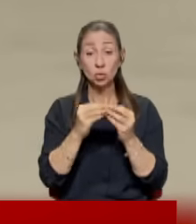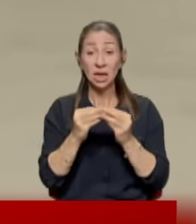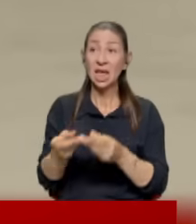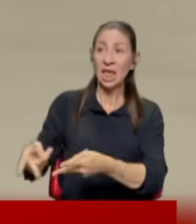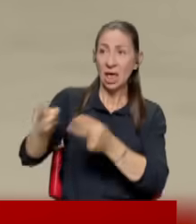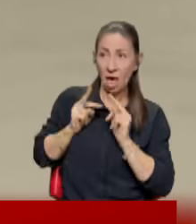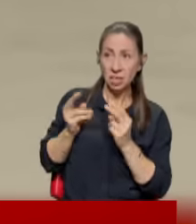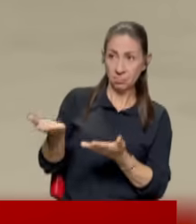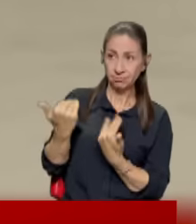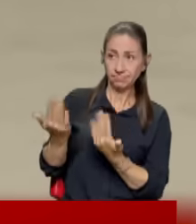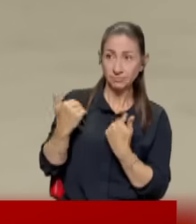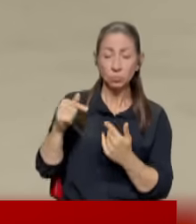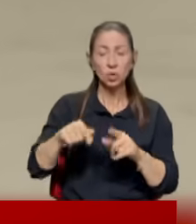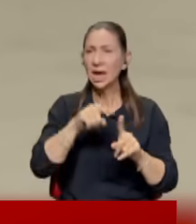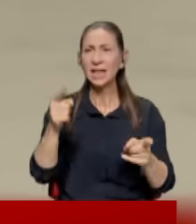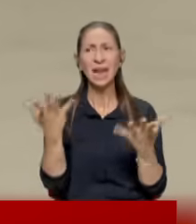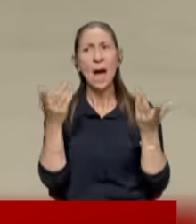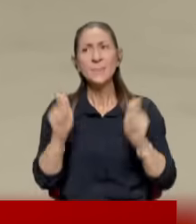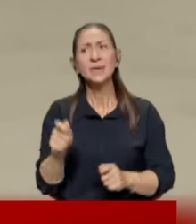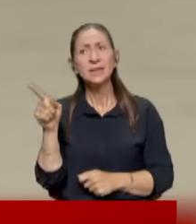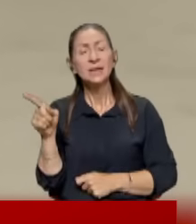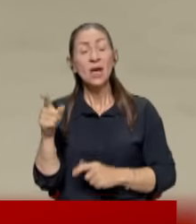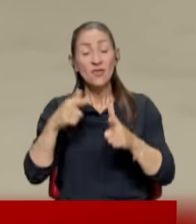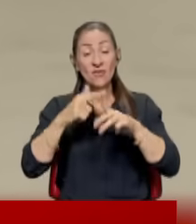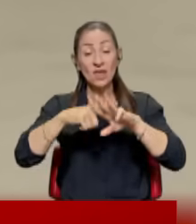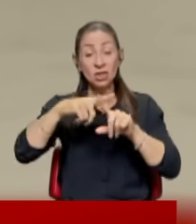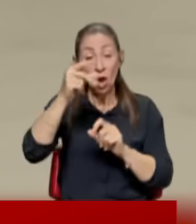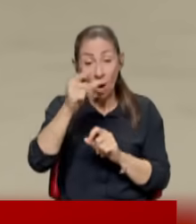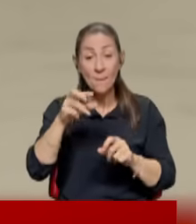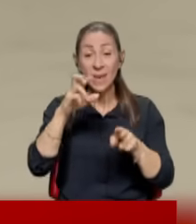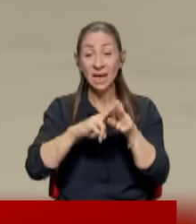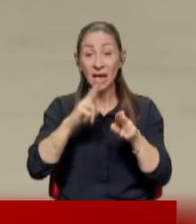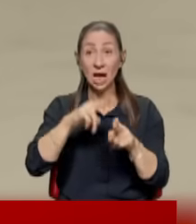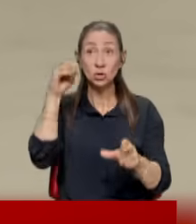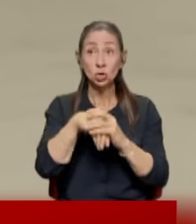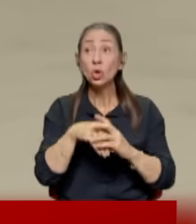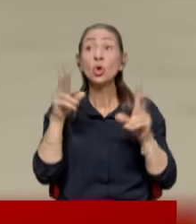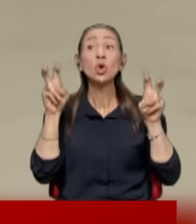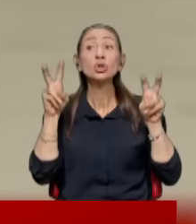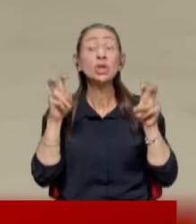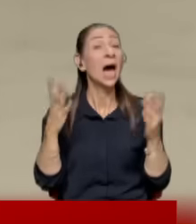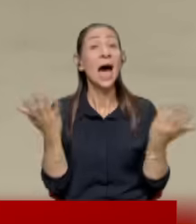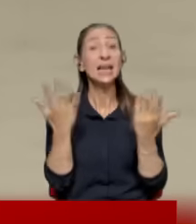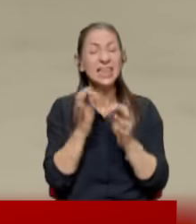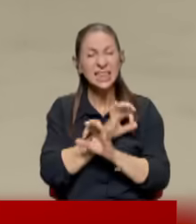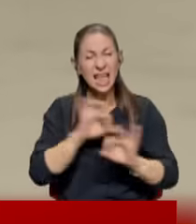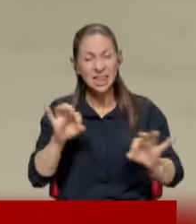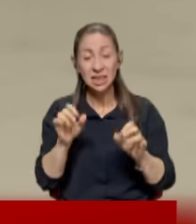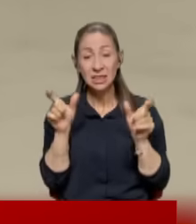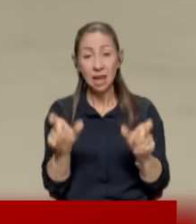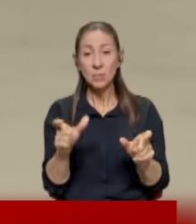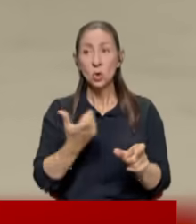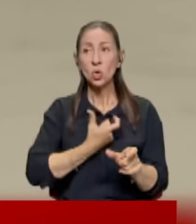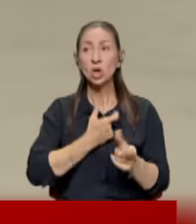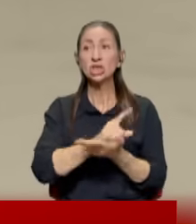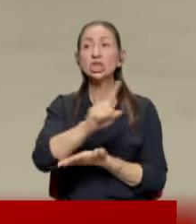iadesi konusunda bugüne kadar hangi adımlar atmıştır? FETÖ, PKK sonlandırılması konusunda hangi somut tedbir ve